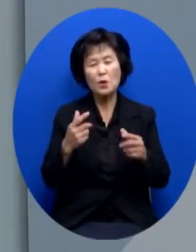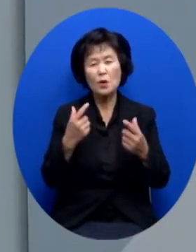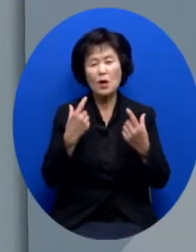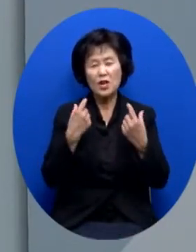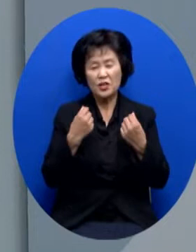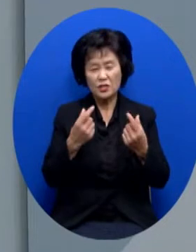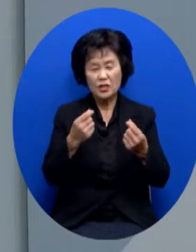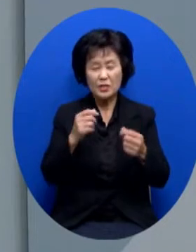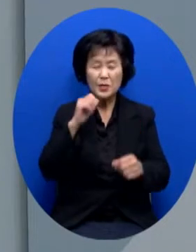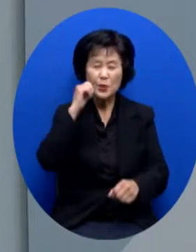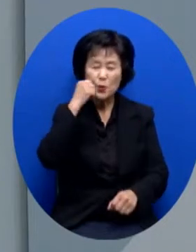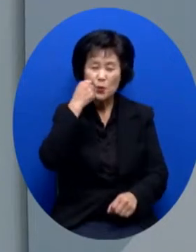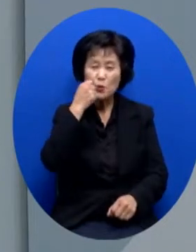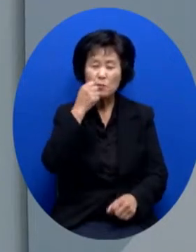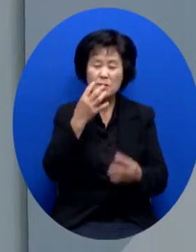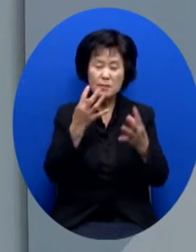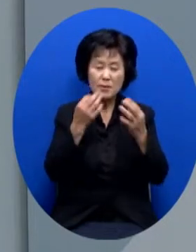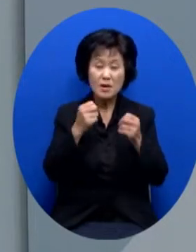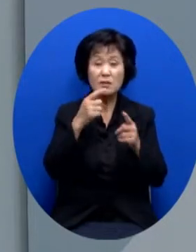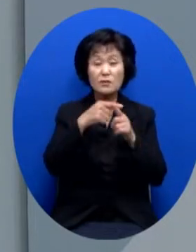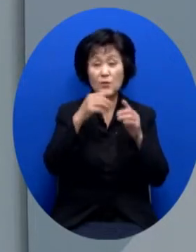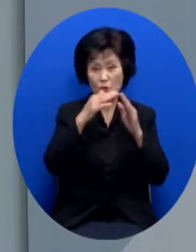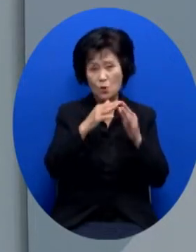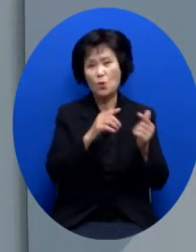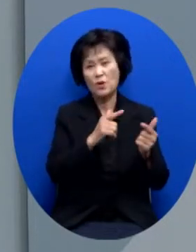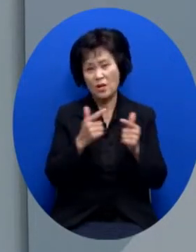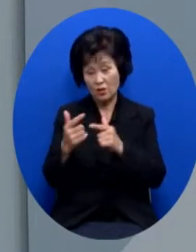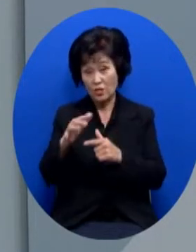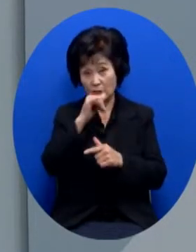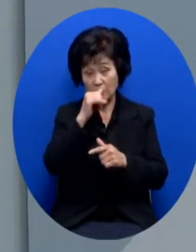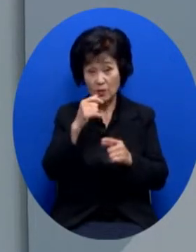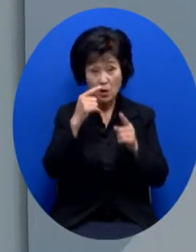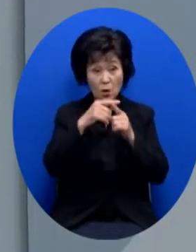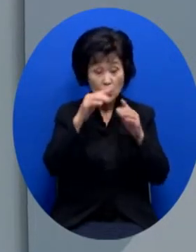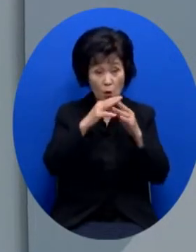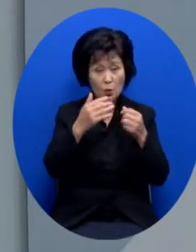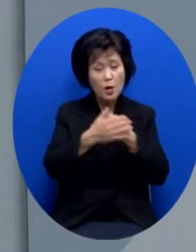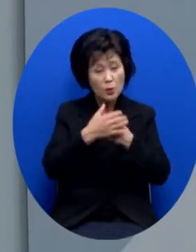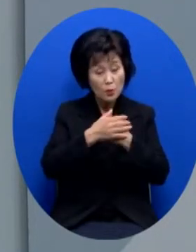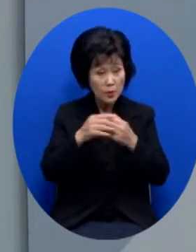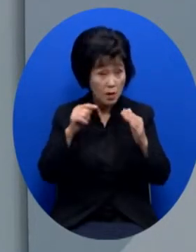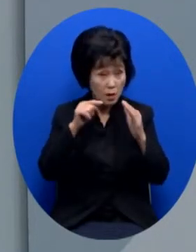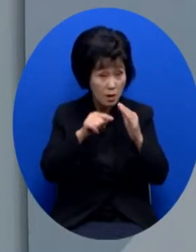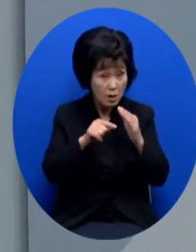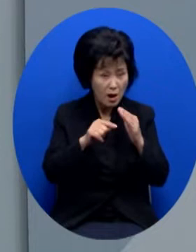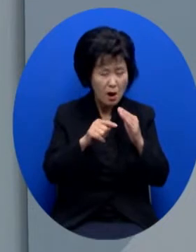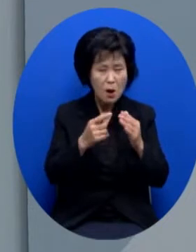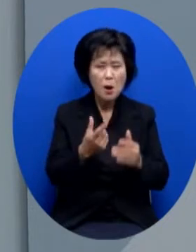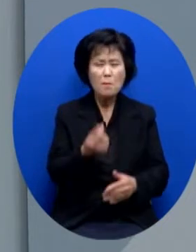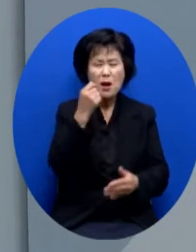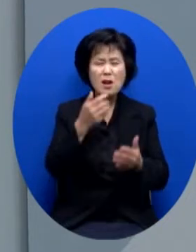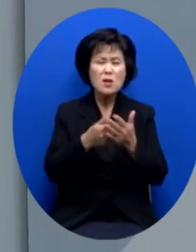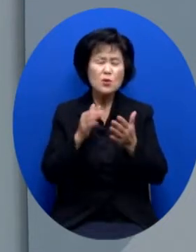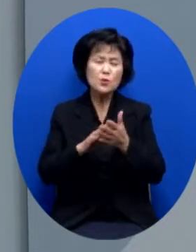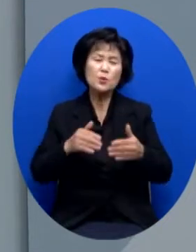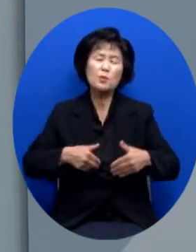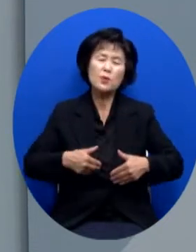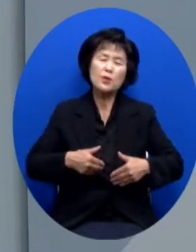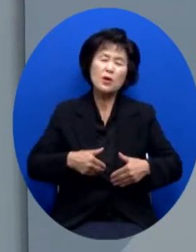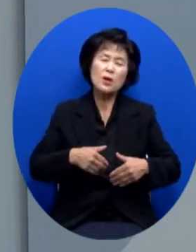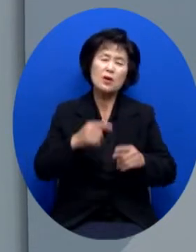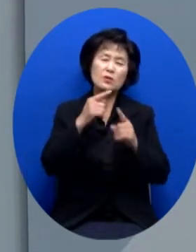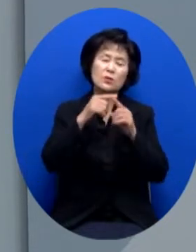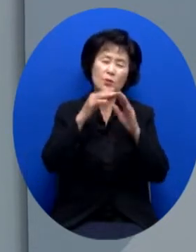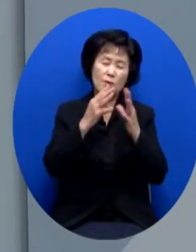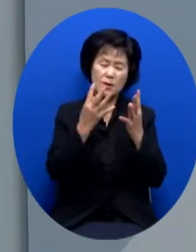선교회에 도움을 청하고 있고요. 저희가 그 교회를 방문해 보면 당장 수리해야 될 만큼 시급한 그런 교회들이 참